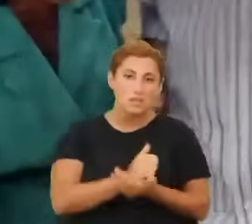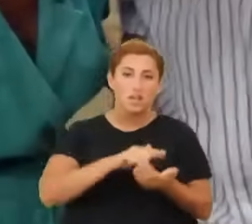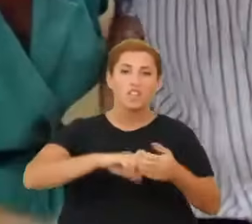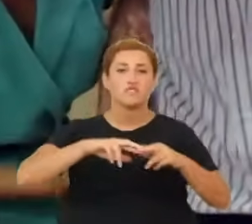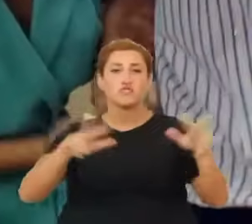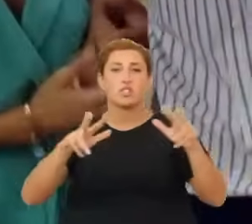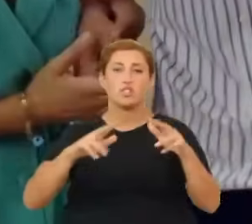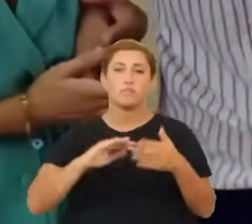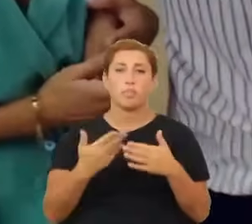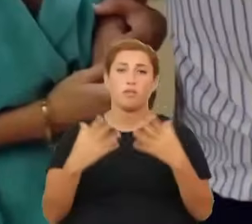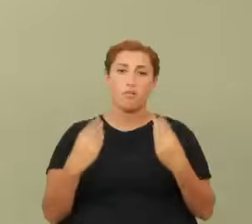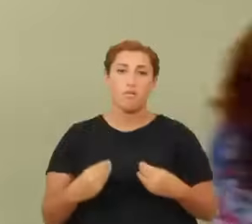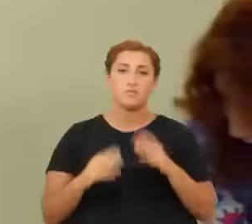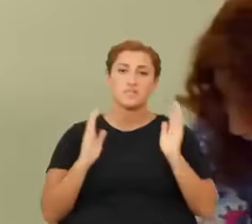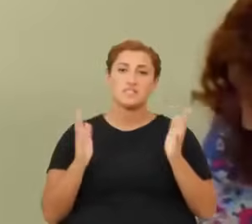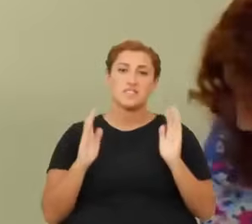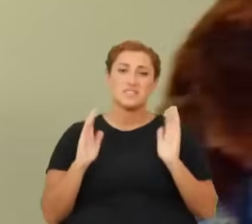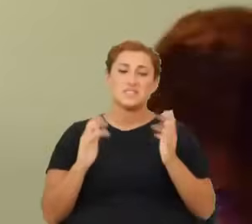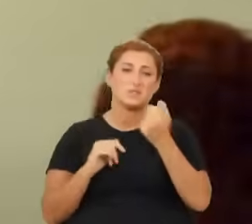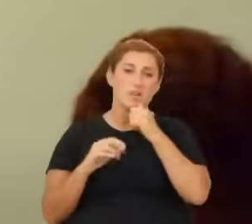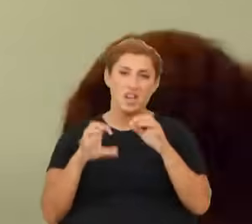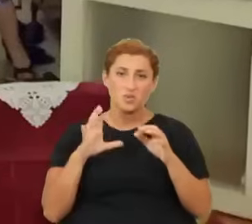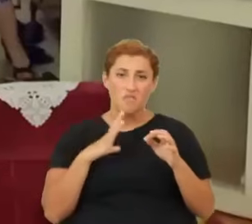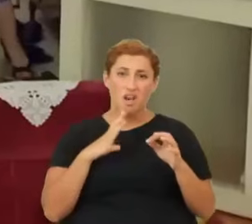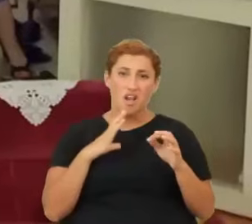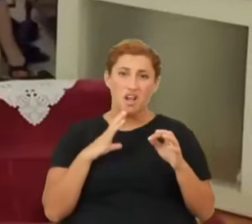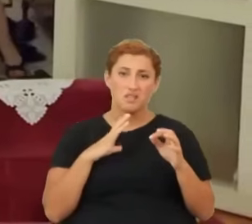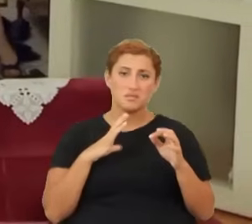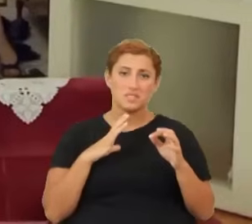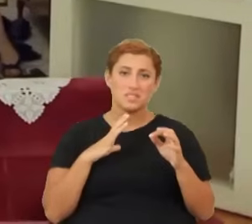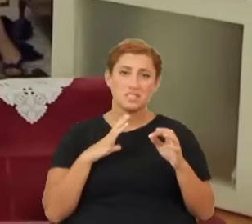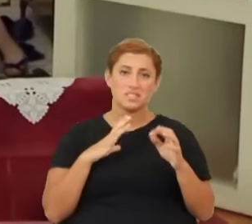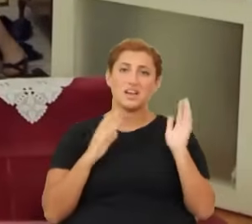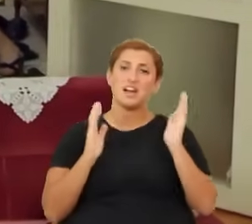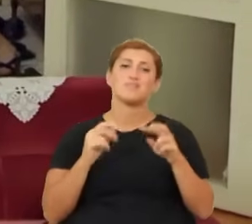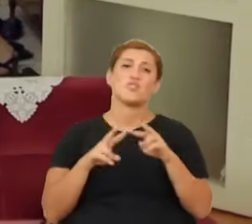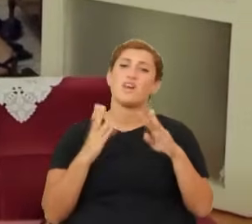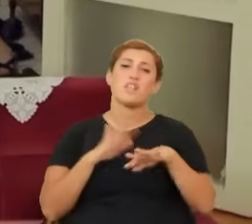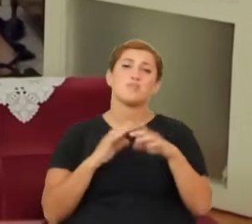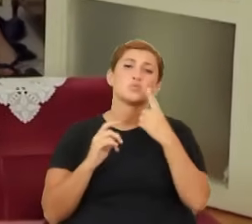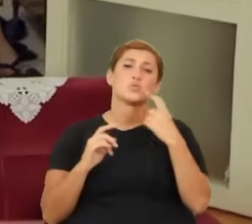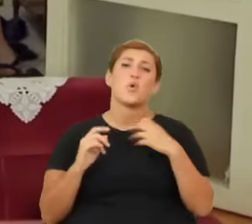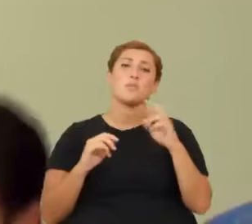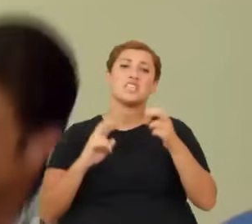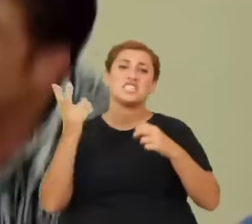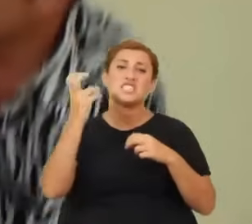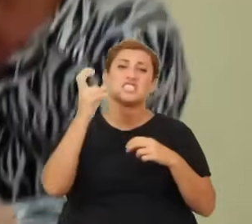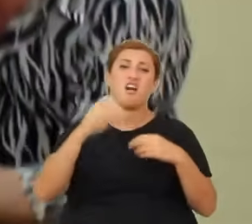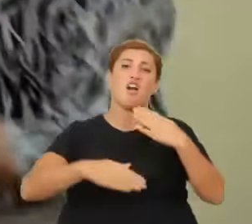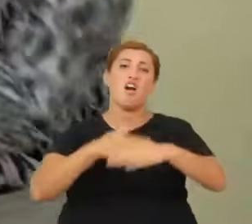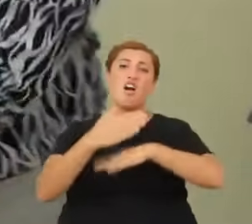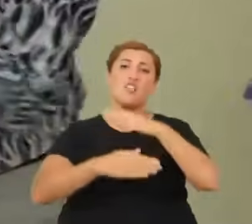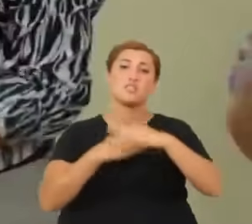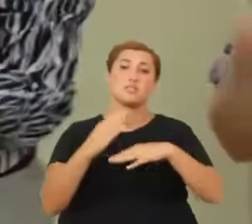ayağı çatlattık kızım. Ay, ay, ya, babacığım, ay, acıyor. Yaptın Zafer, ne yaptın? Sorma, en az iki ay